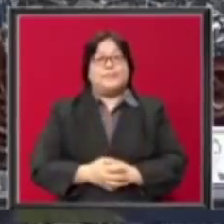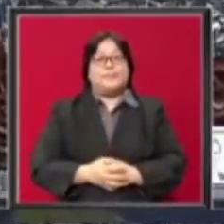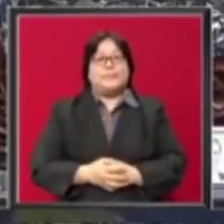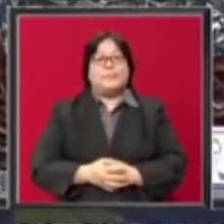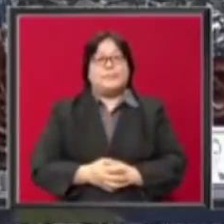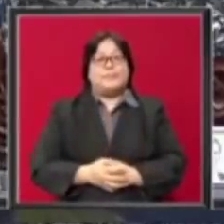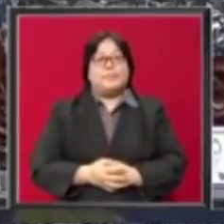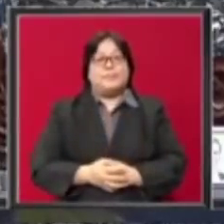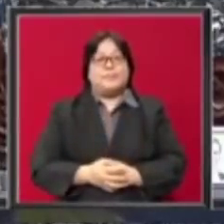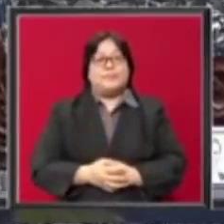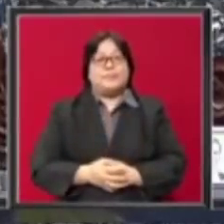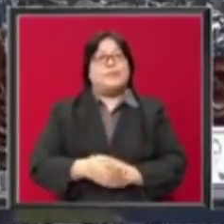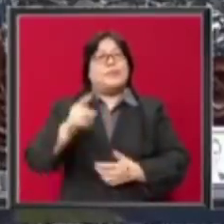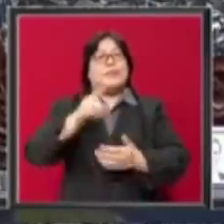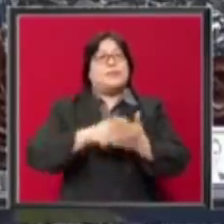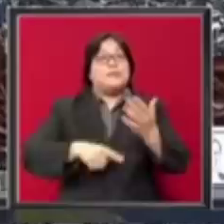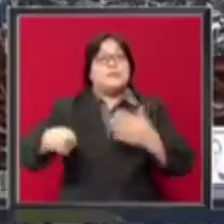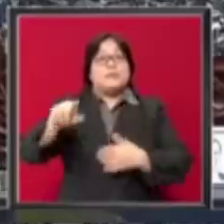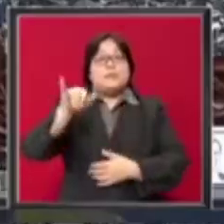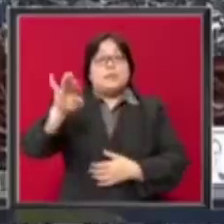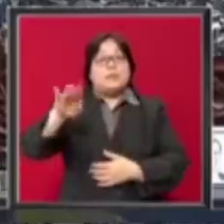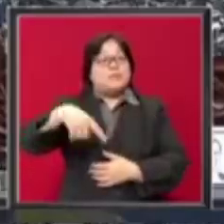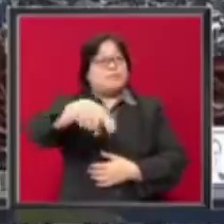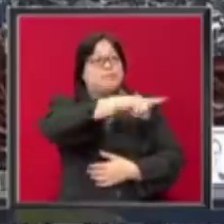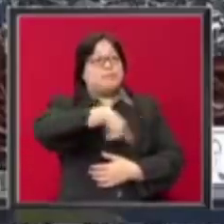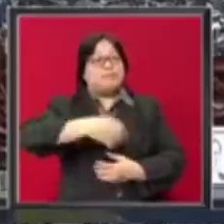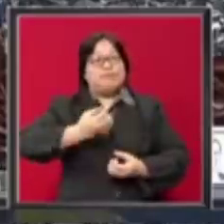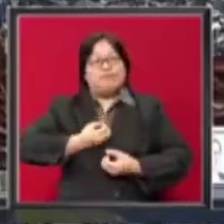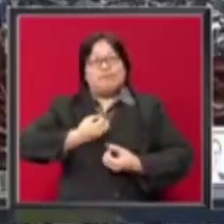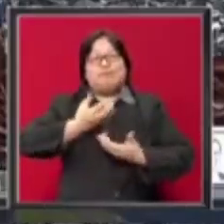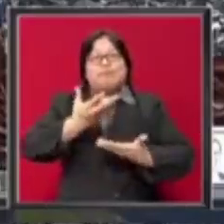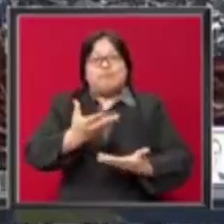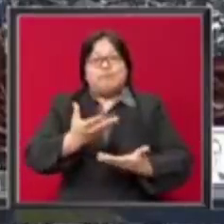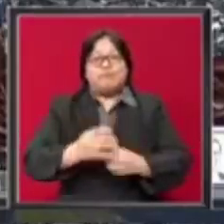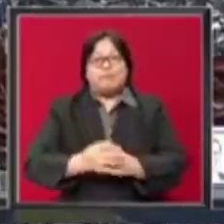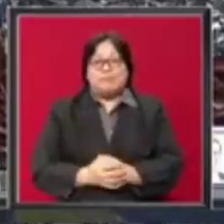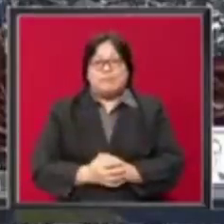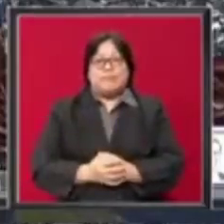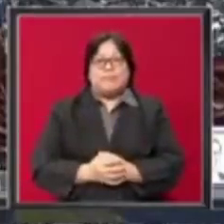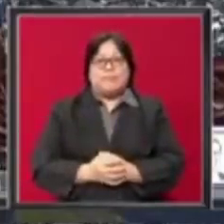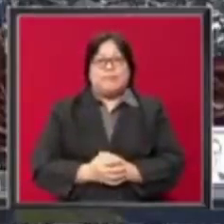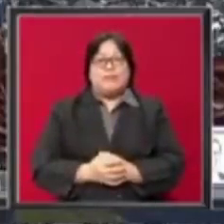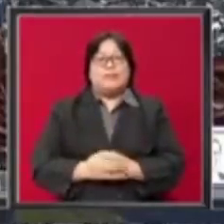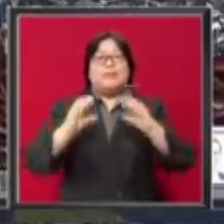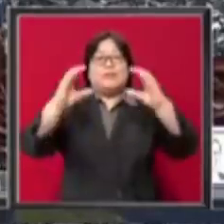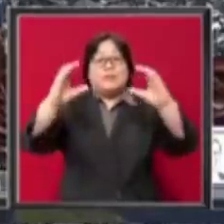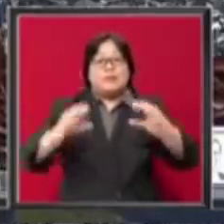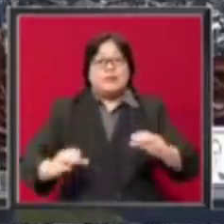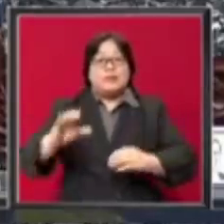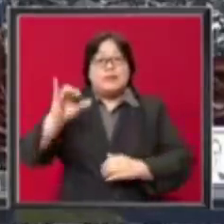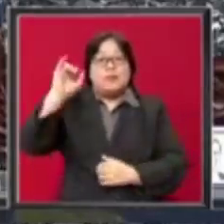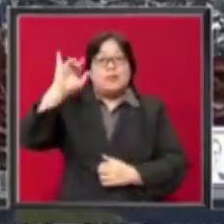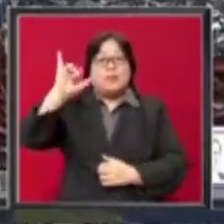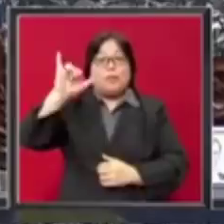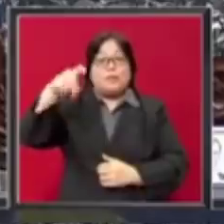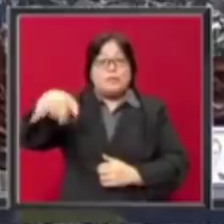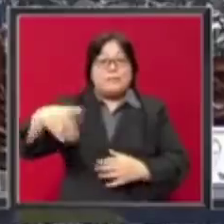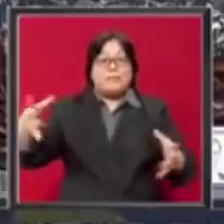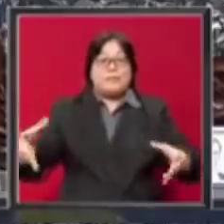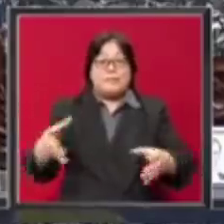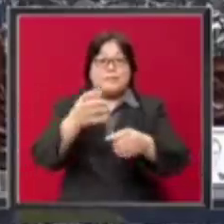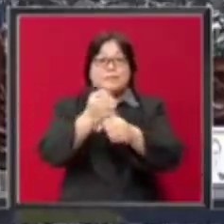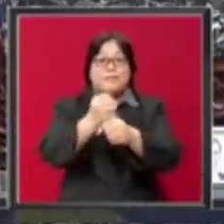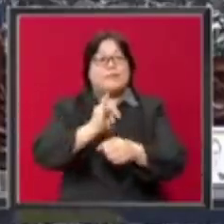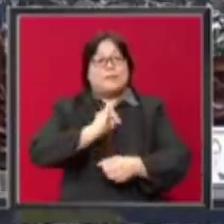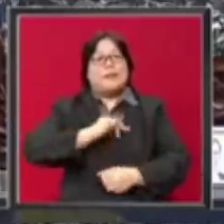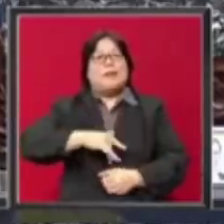tentang apa yang diluahkan oleh Ahli Yang Berhormat, tapi cara Yang Dipertua mengulas saya